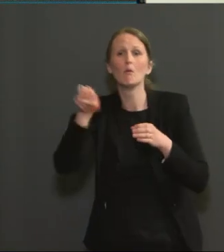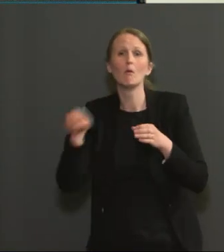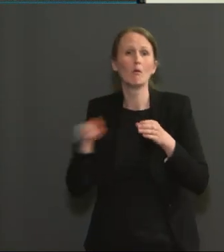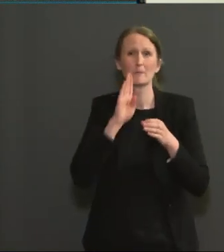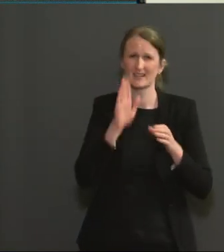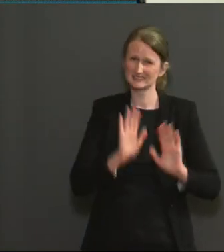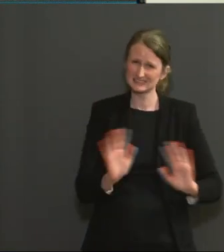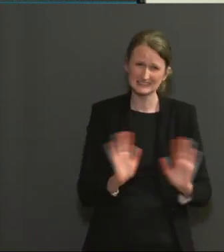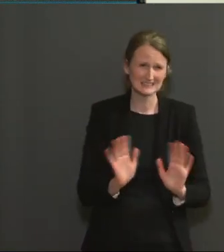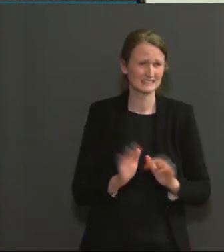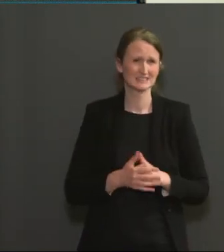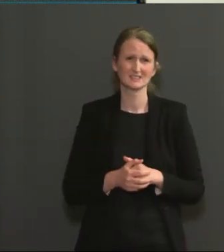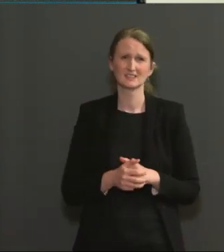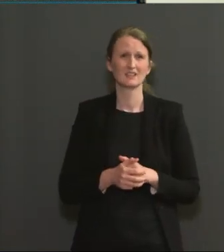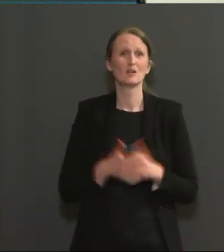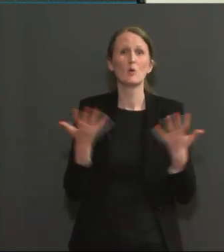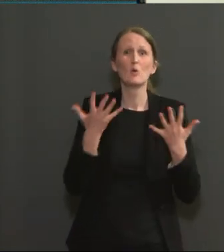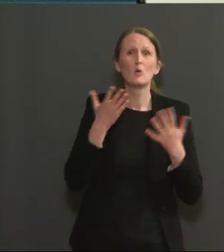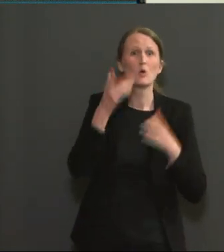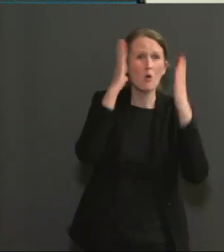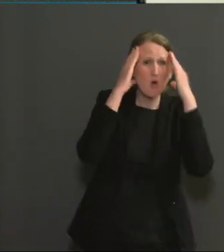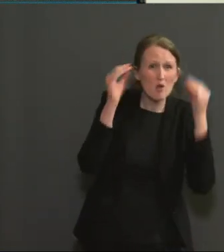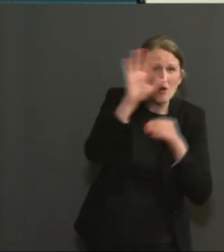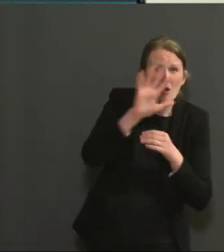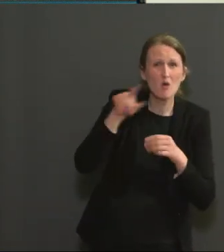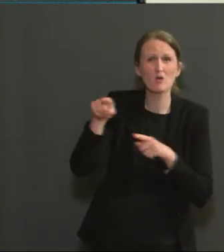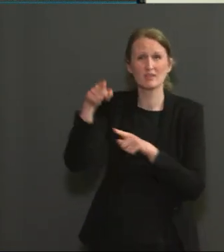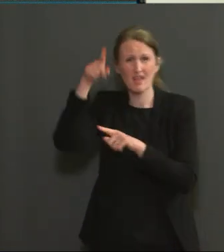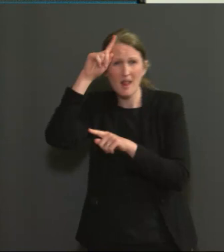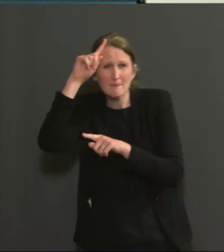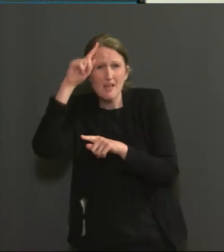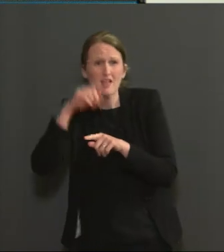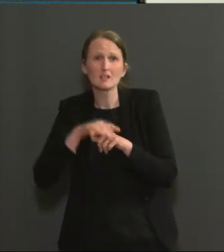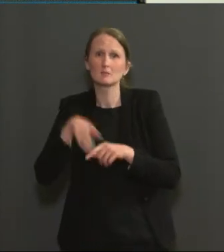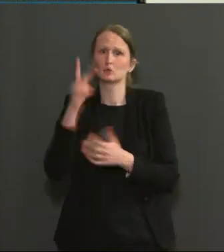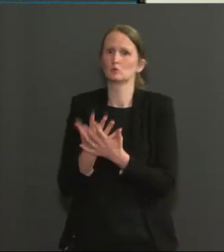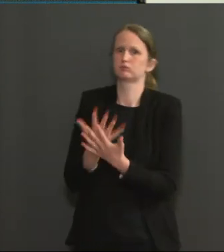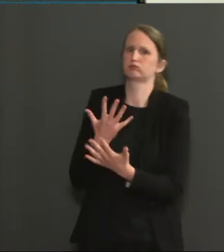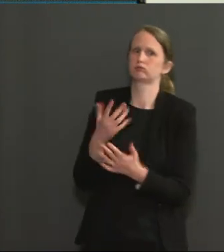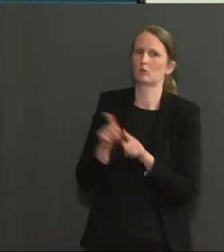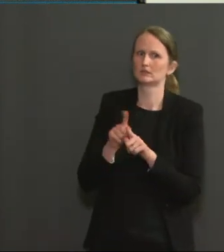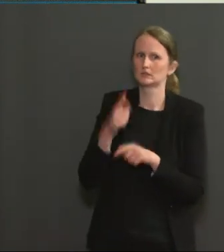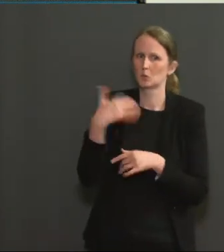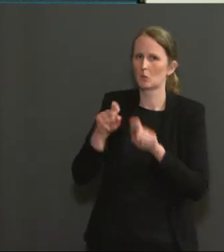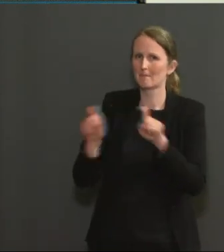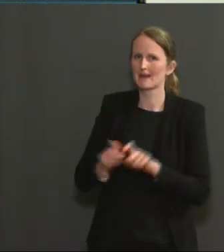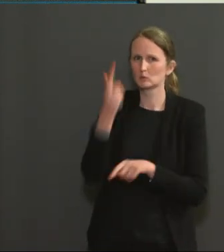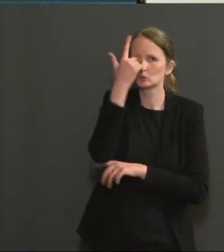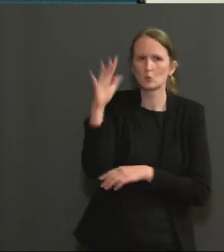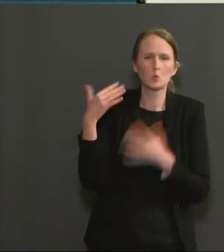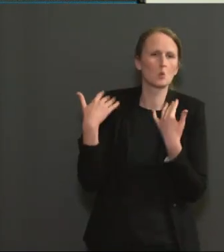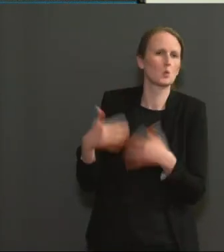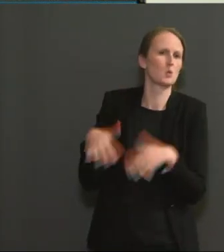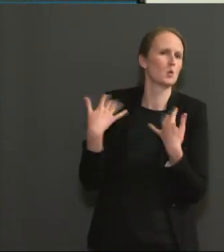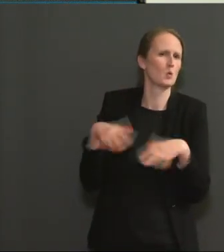élevé au Pays-Bas en Allemagne et tout particulièrement dans la au grand Ducher de Luxembourg donc